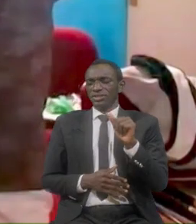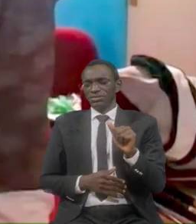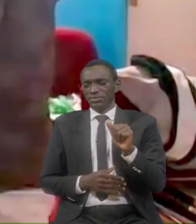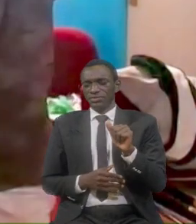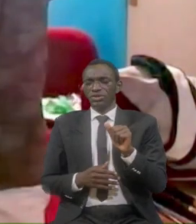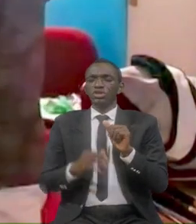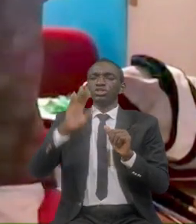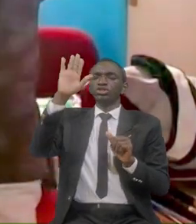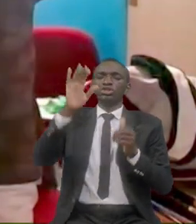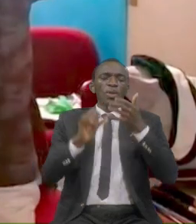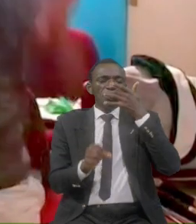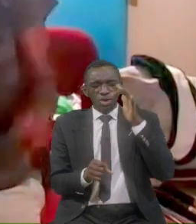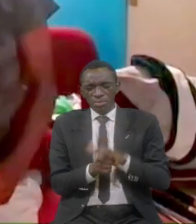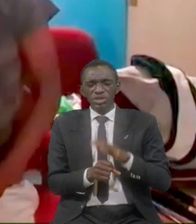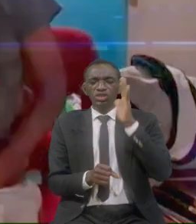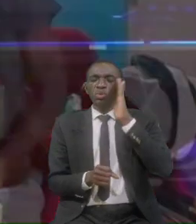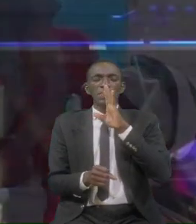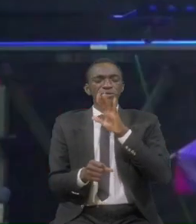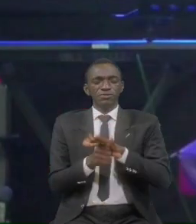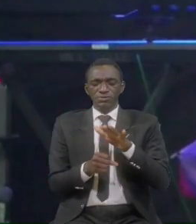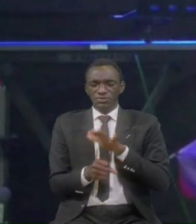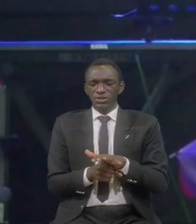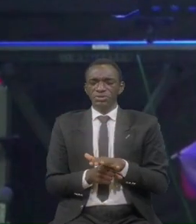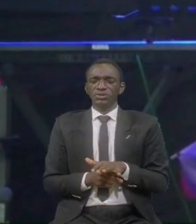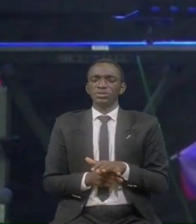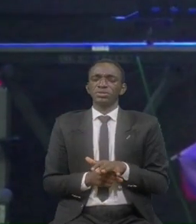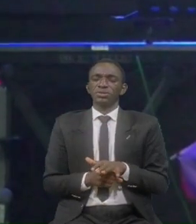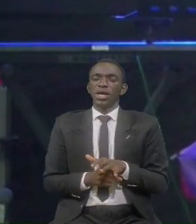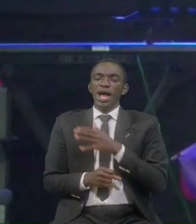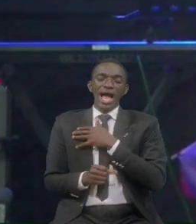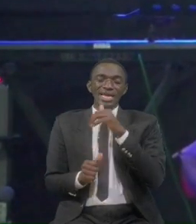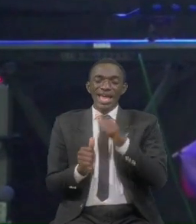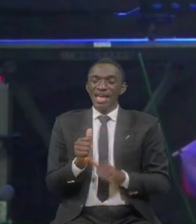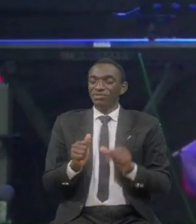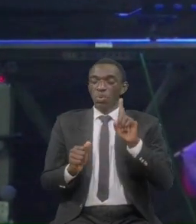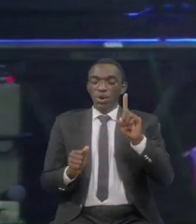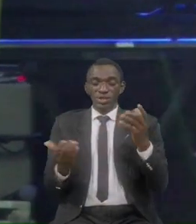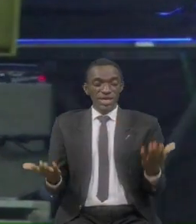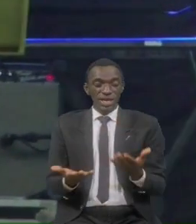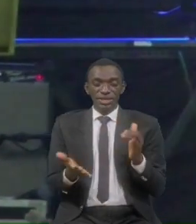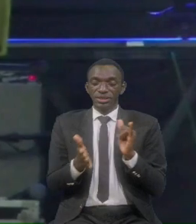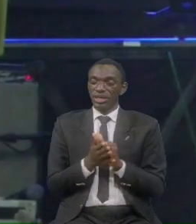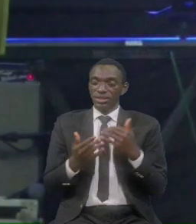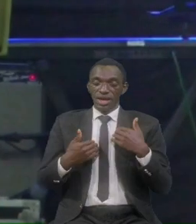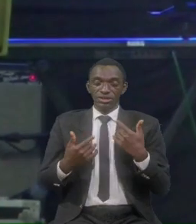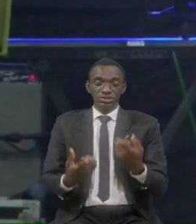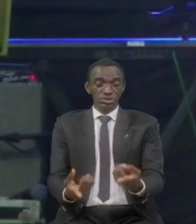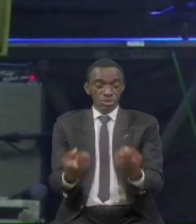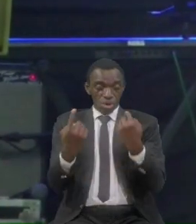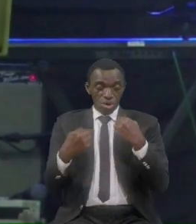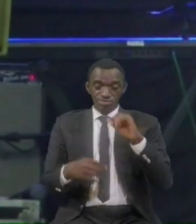will be fulfilled. And everyone here that has come, they have